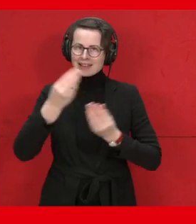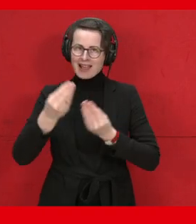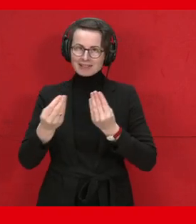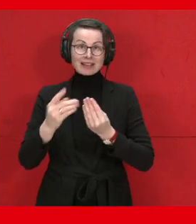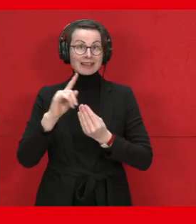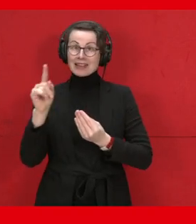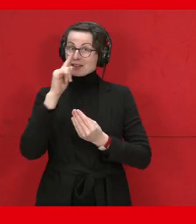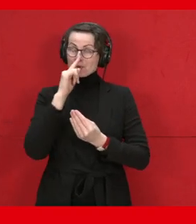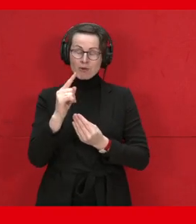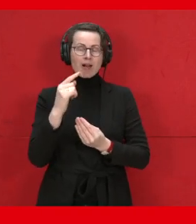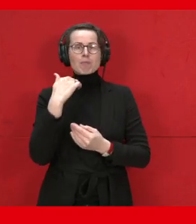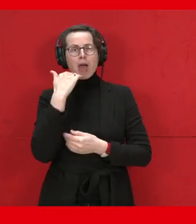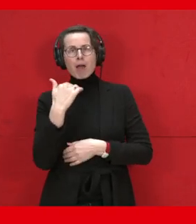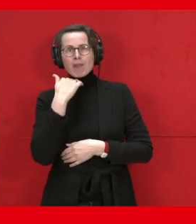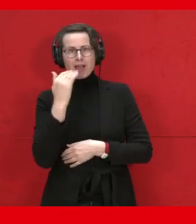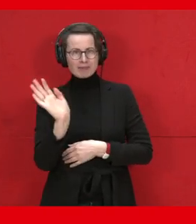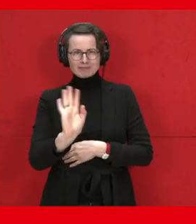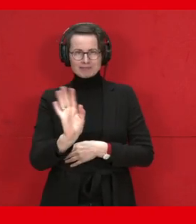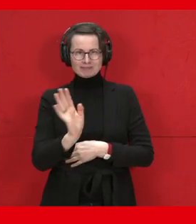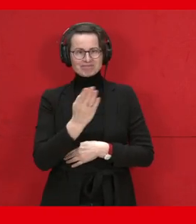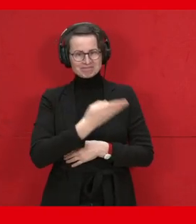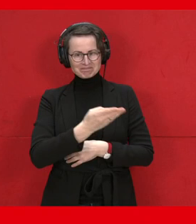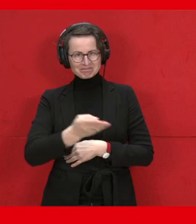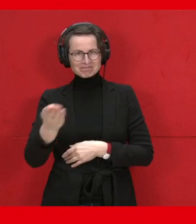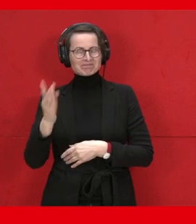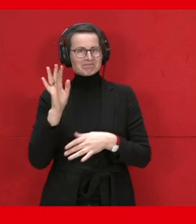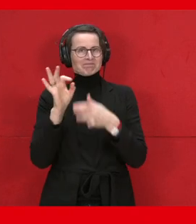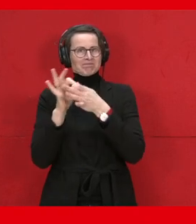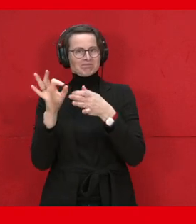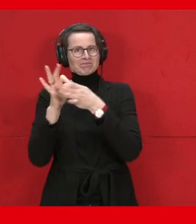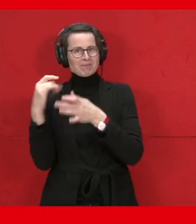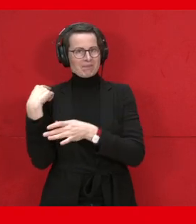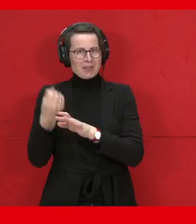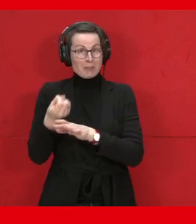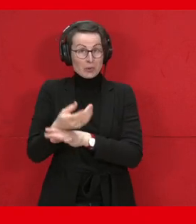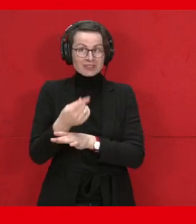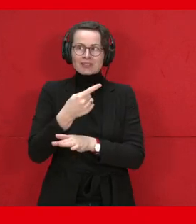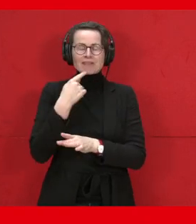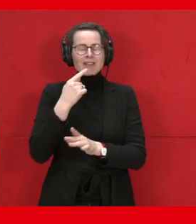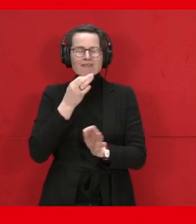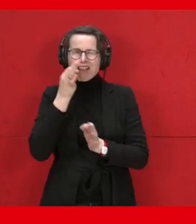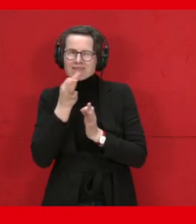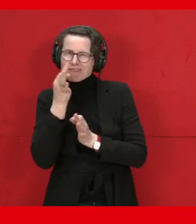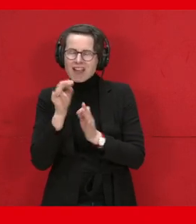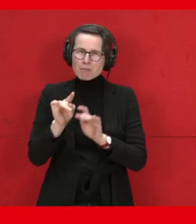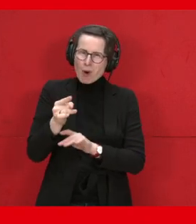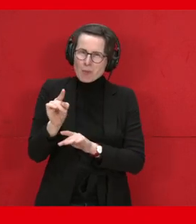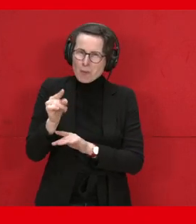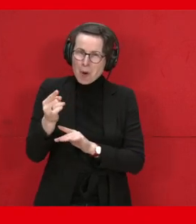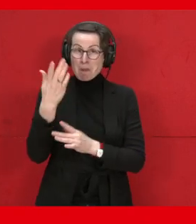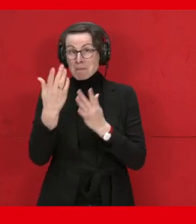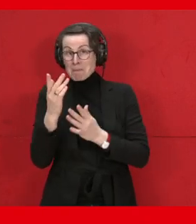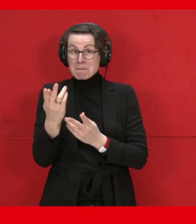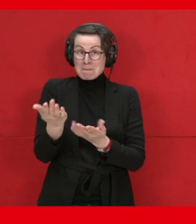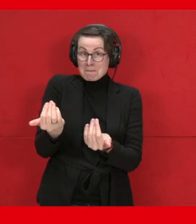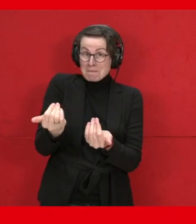nur Literatur sind, sondern ich bin mir ganz sicher, die werden auch etwas dazu sagen können und werden sie auch fordern und werden natürlich auch Antworten haben wollen. Und ich